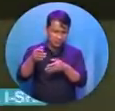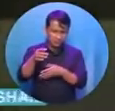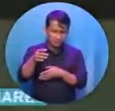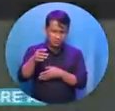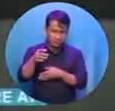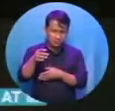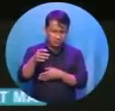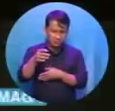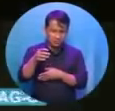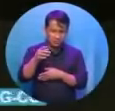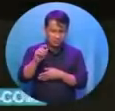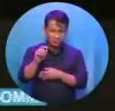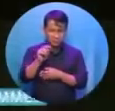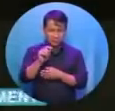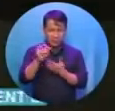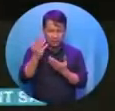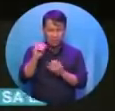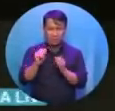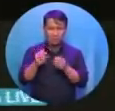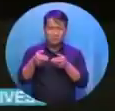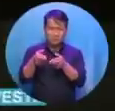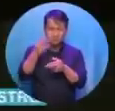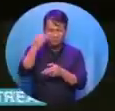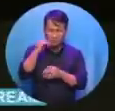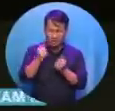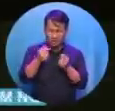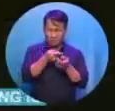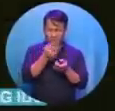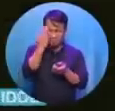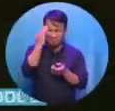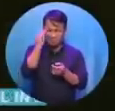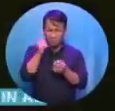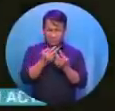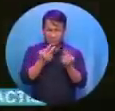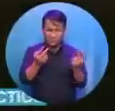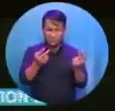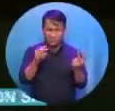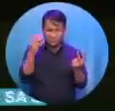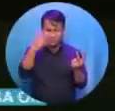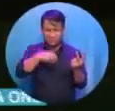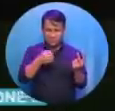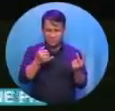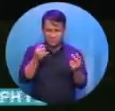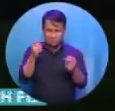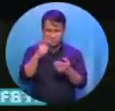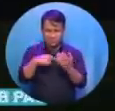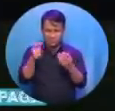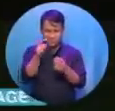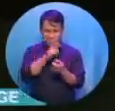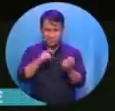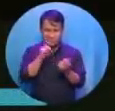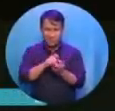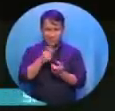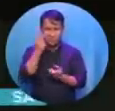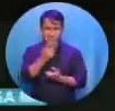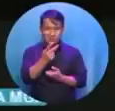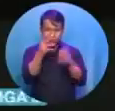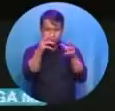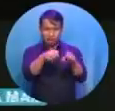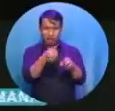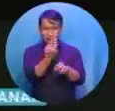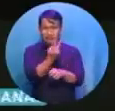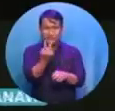po, sir, talk po. Paano yun po nalaman na nandoon silang dalawa? Maganda naman yung timing ninyo. Tsempong-tsempo. Huling-huli.